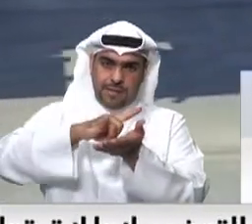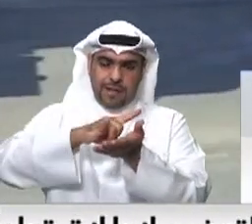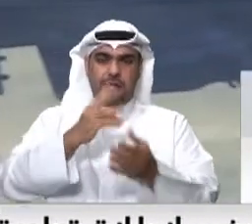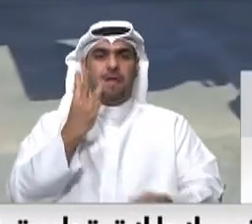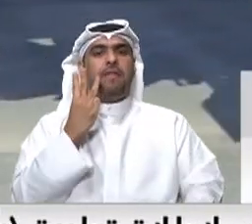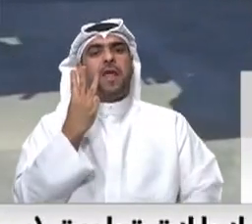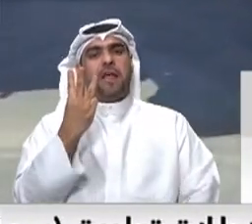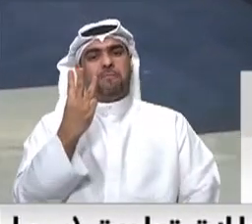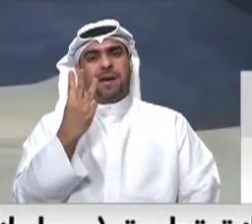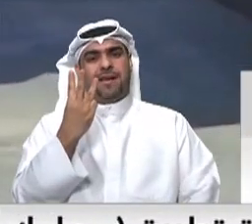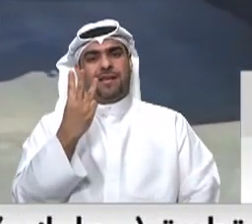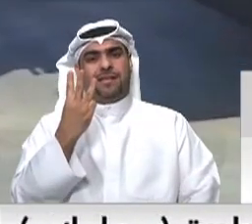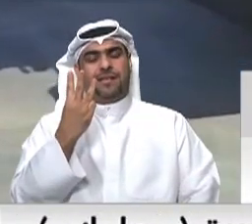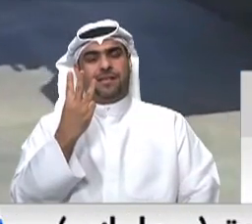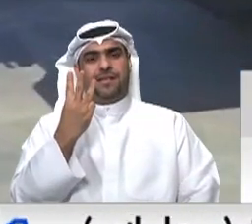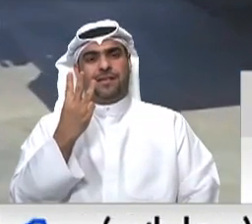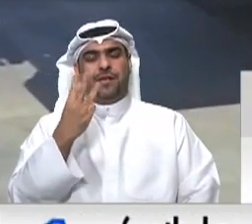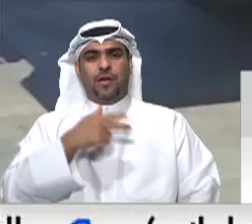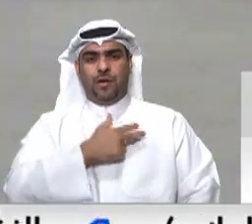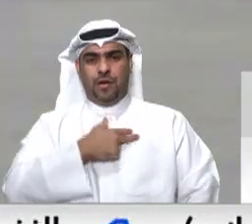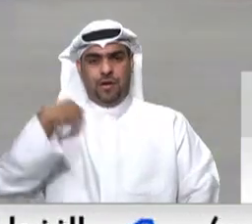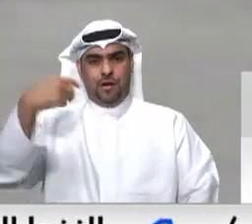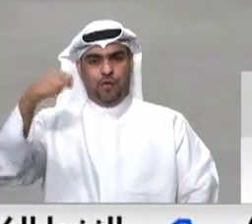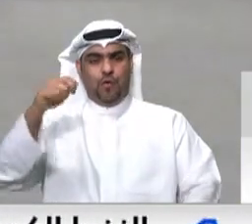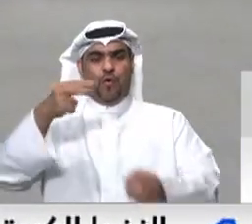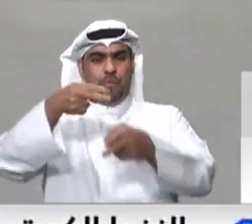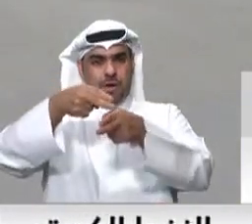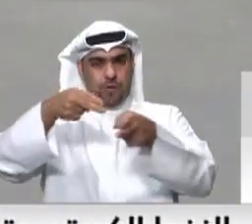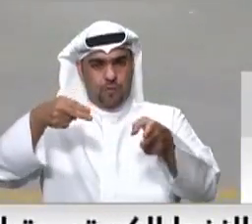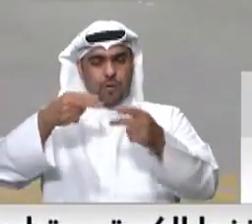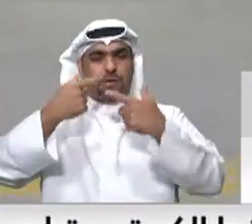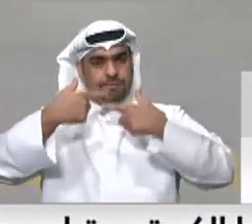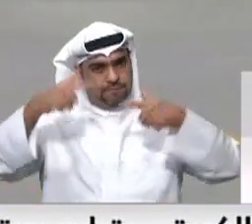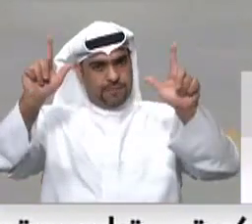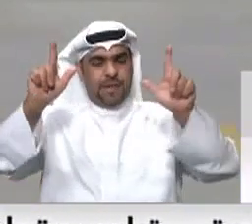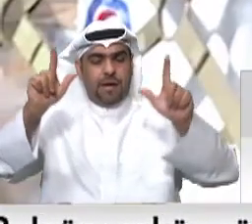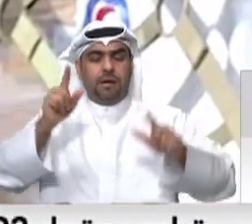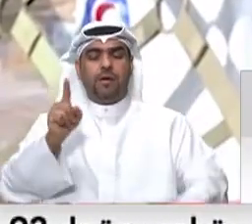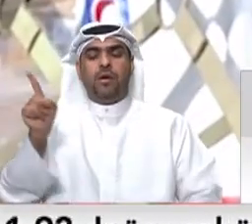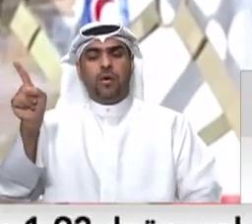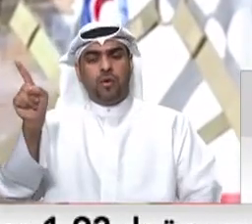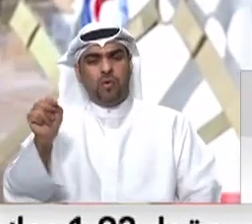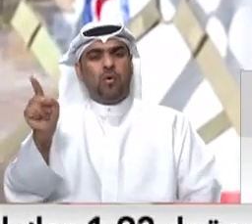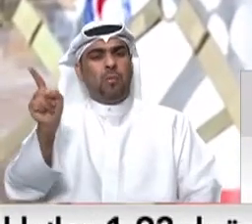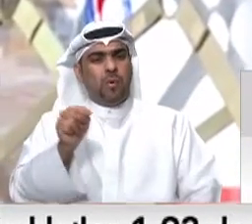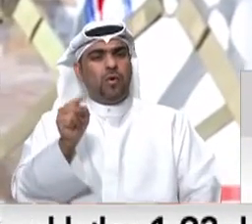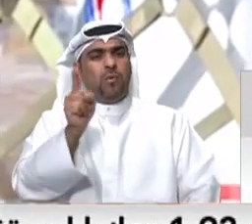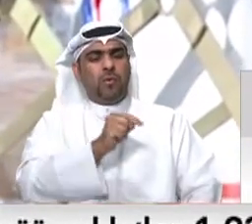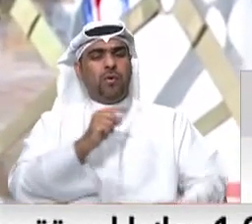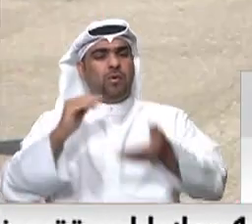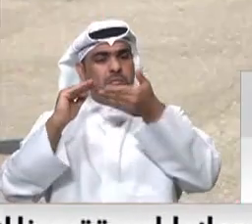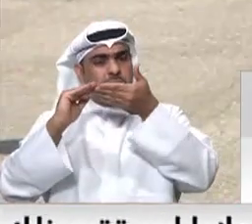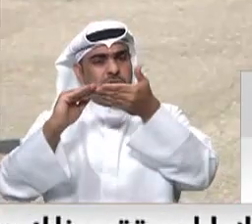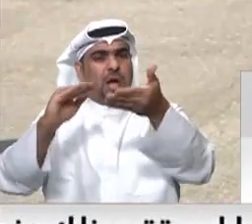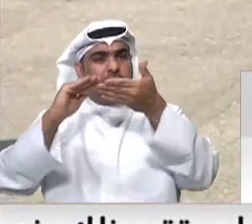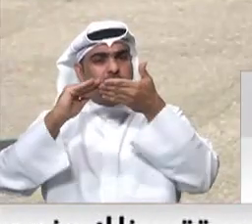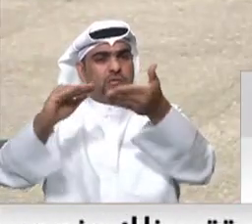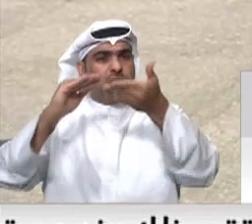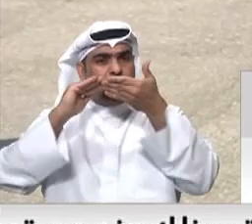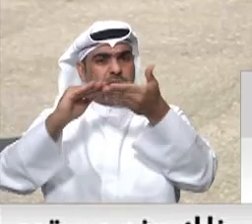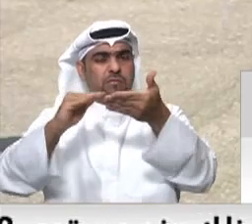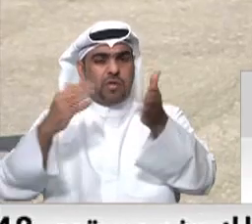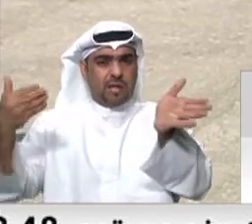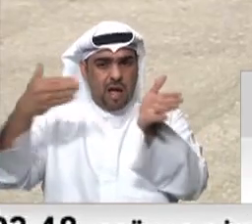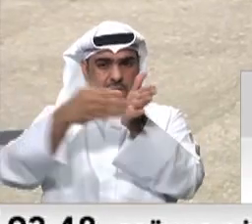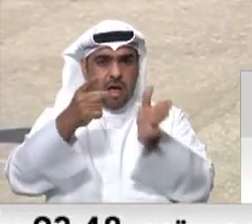مع الهلال الأحمر المصري والسلطات المصرية، حيث يشهد مطار العريش تظاهرة تضامنية في دعم فلسطين والمحاصرين